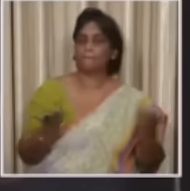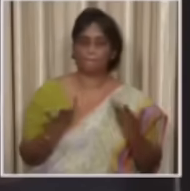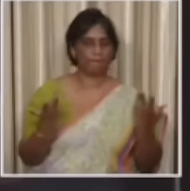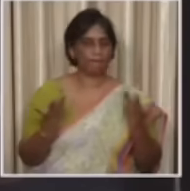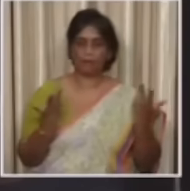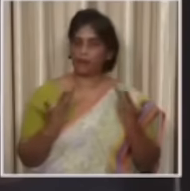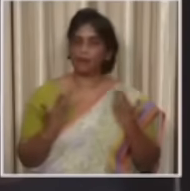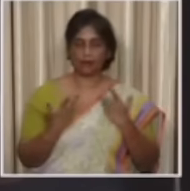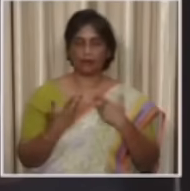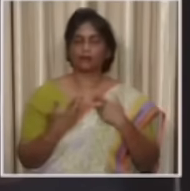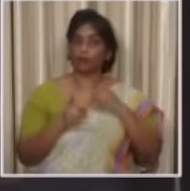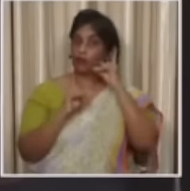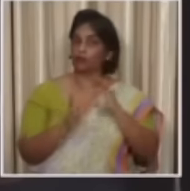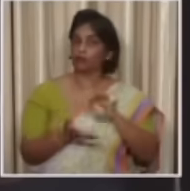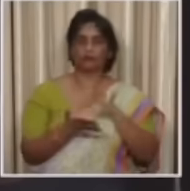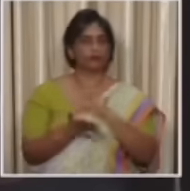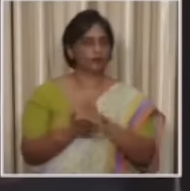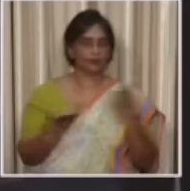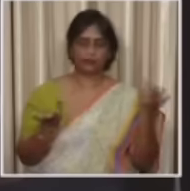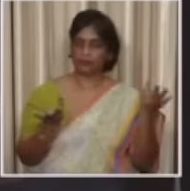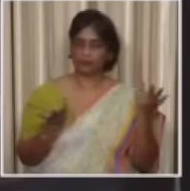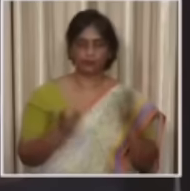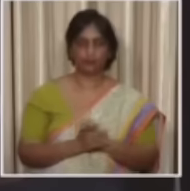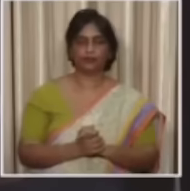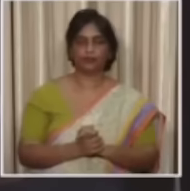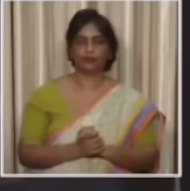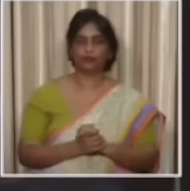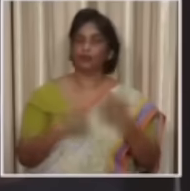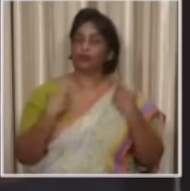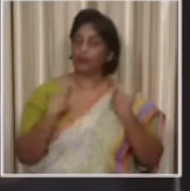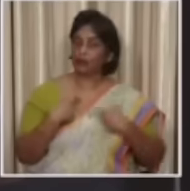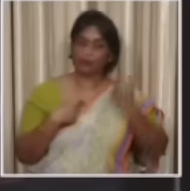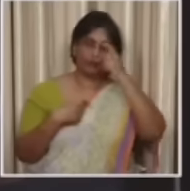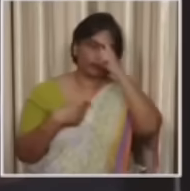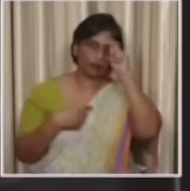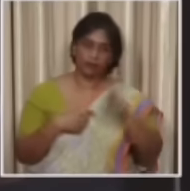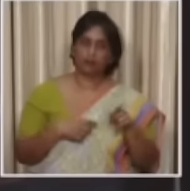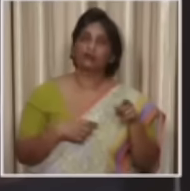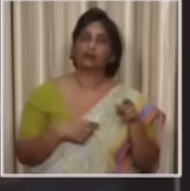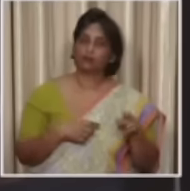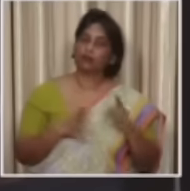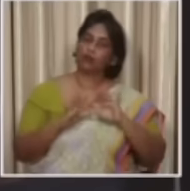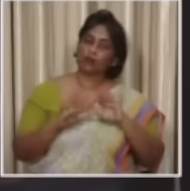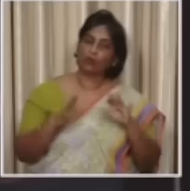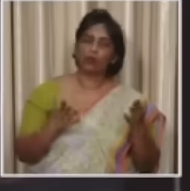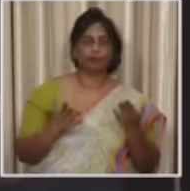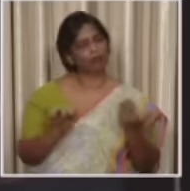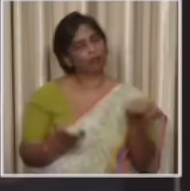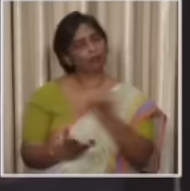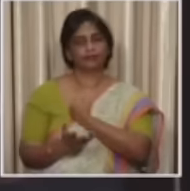කෙනෙක් ඒ වගේ තීන්දුව ගන්න නෑ. මහින්ද රාජපක්ෂ මහත්තයාට ඕනම දෙයකට මම බෙල්ල